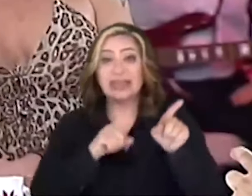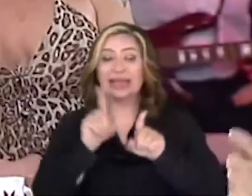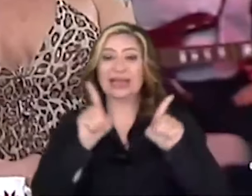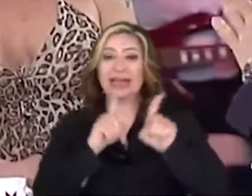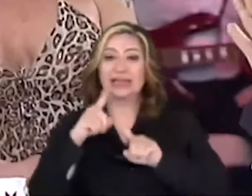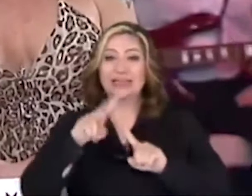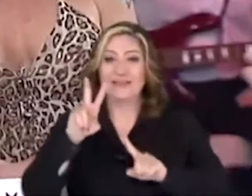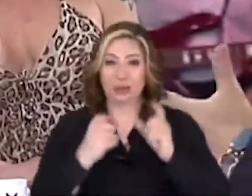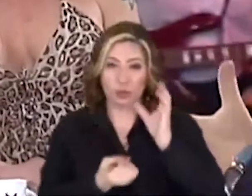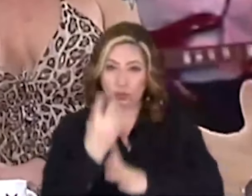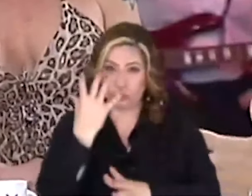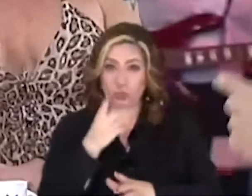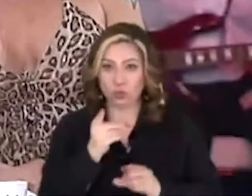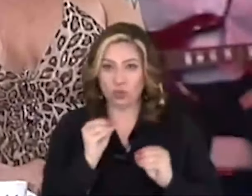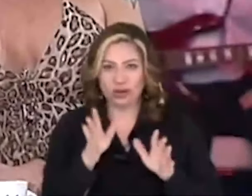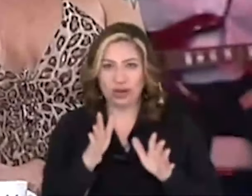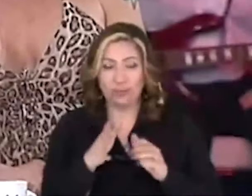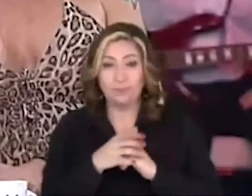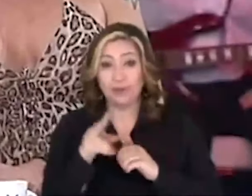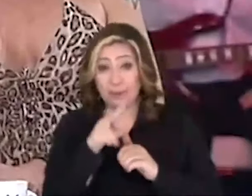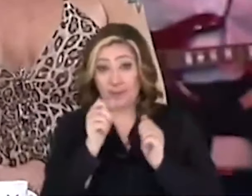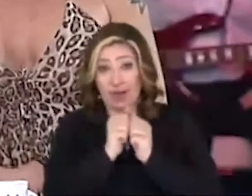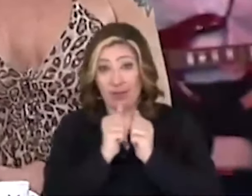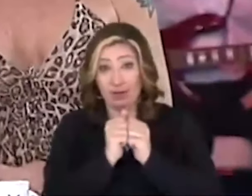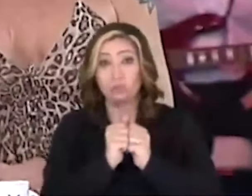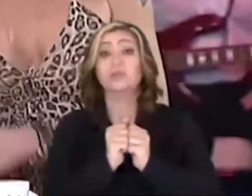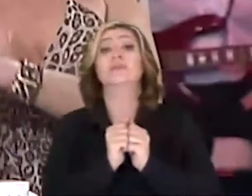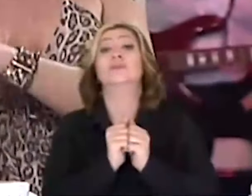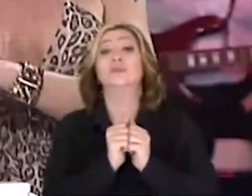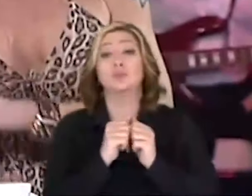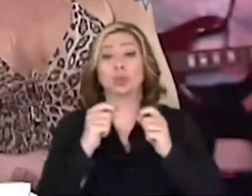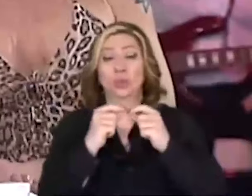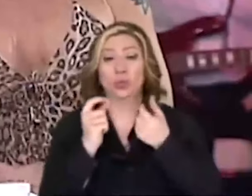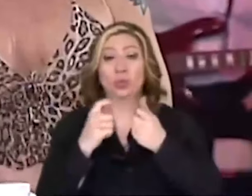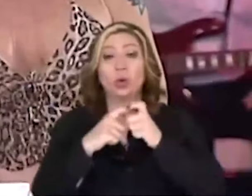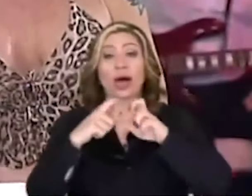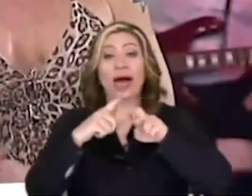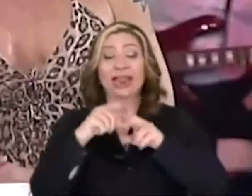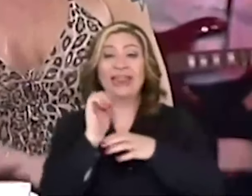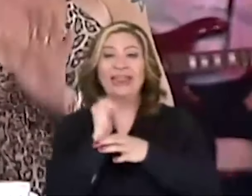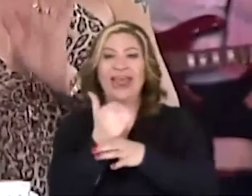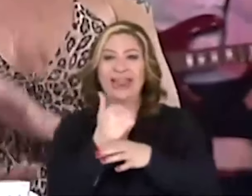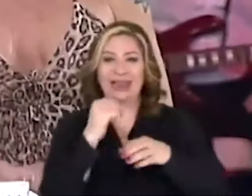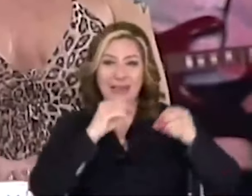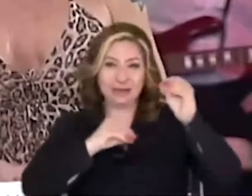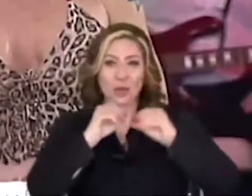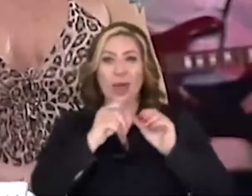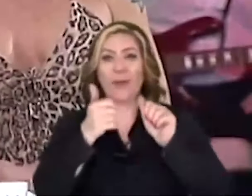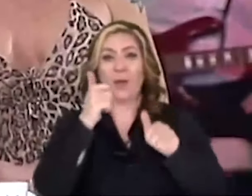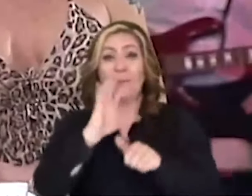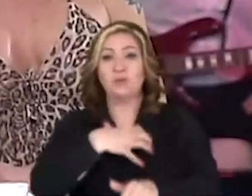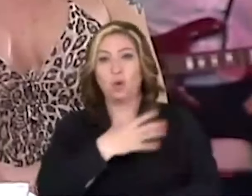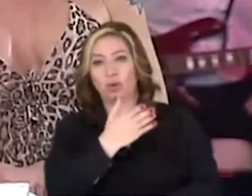internet yok. Televizyonu kurdu. Evet, işte o çok acayip. Ama ikiniz beraber yapıyorsunuz. Yok, yok. Yapmıyor. Uğra teknik. Ve hep arkada